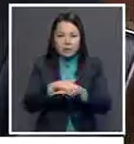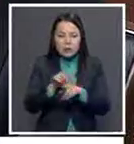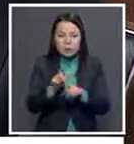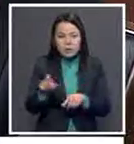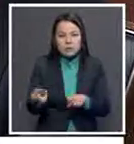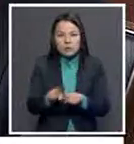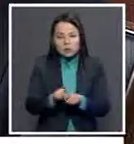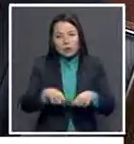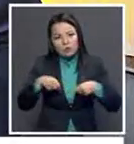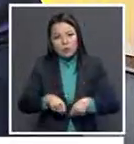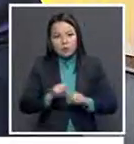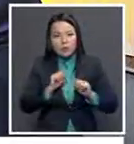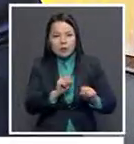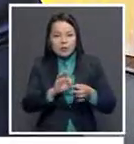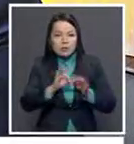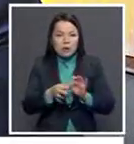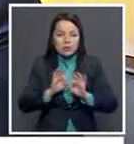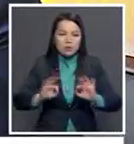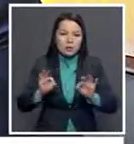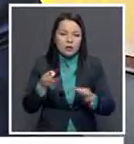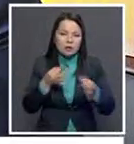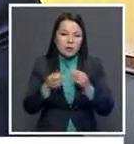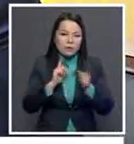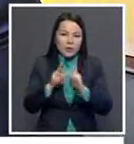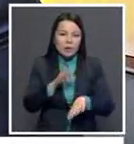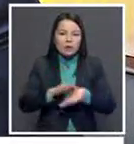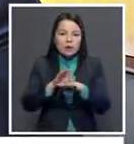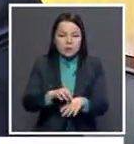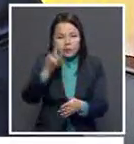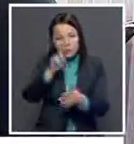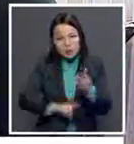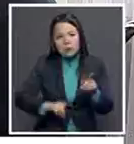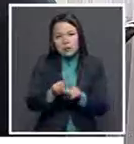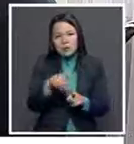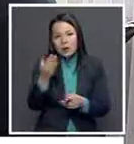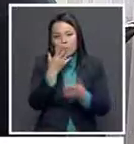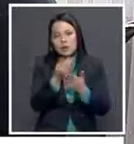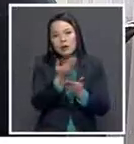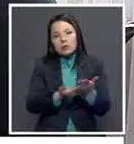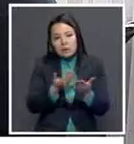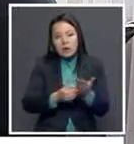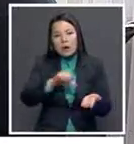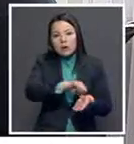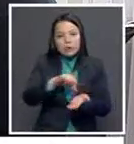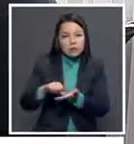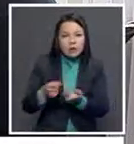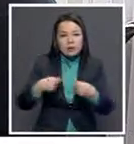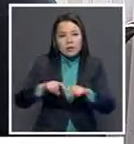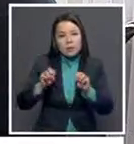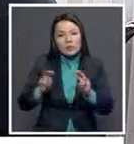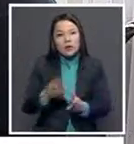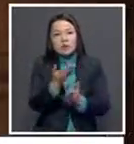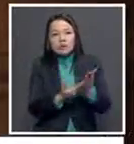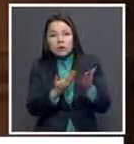жүзеге асыру мәселелері қаралды. Дархан Кәлетаев имамдардың, дінтанушылардың және сарапшылардың қатысуымен ақпараттық түсіндіру